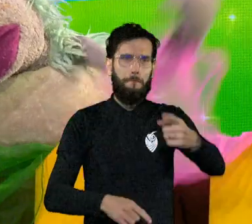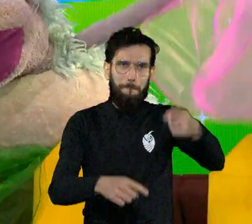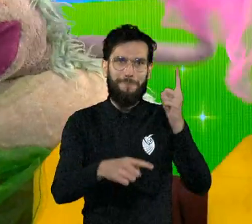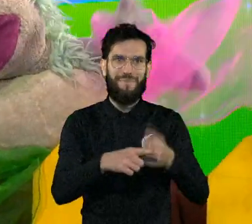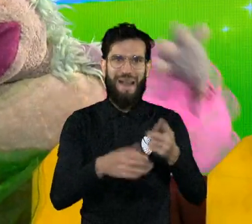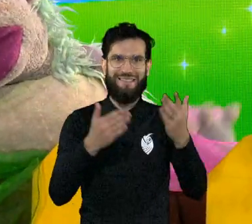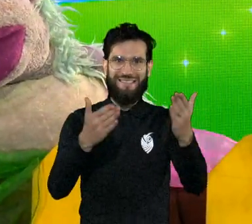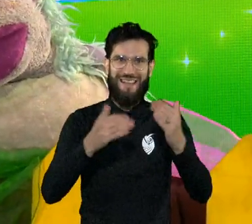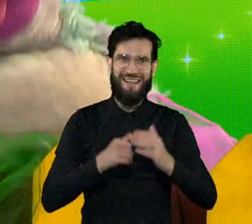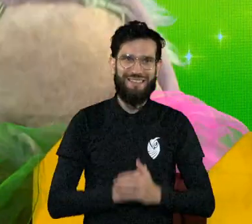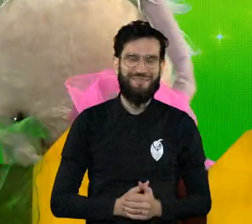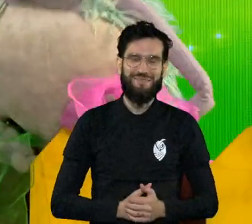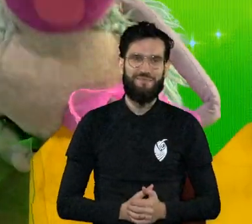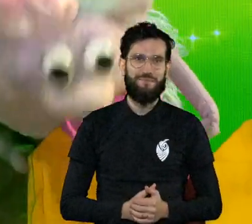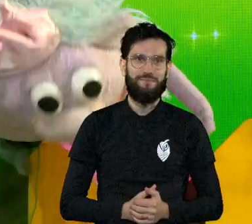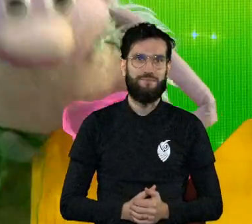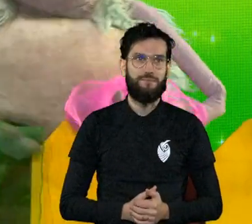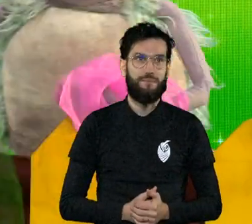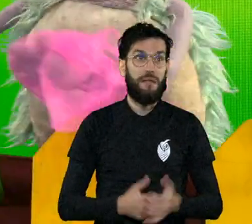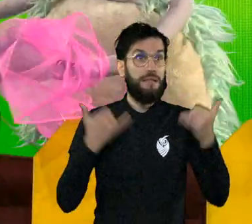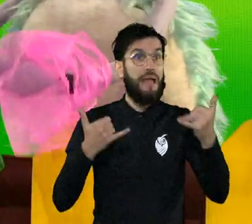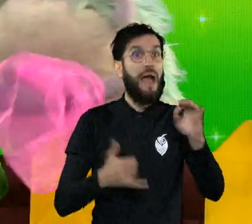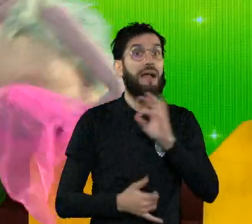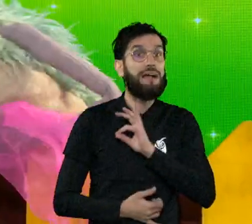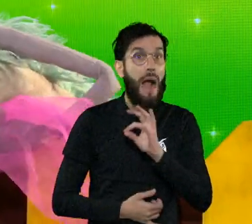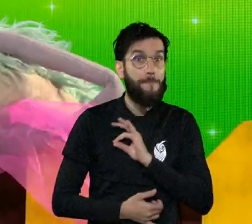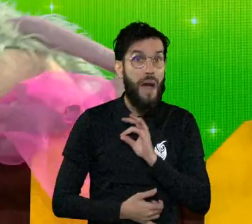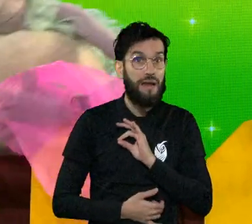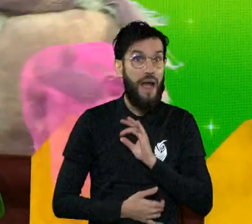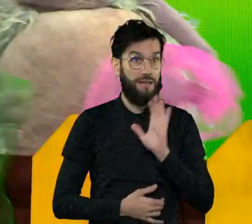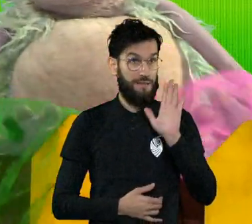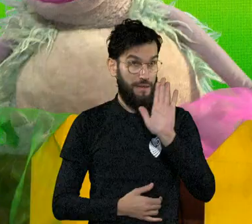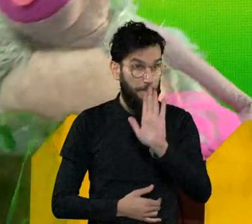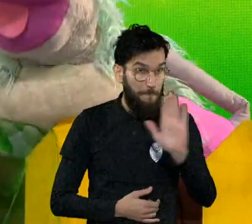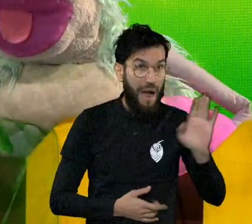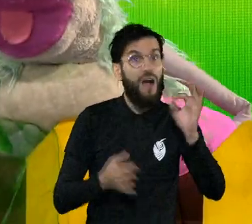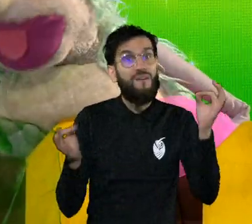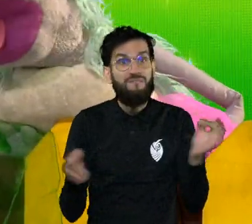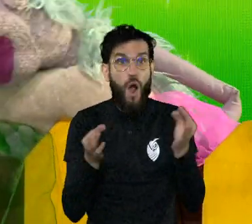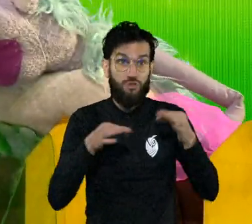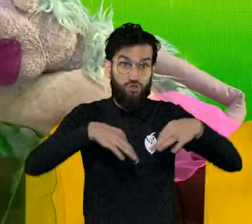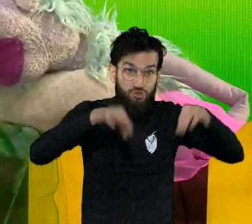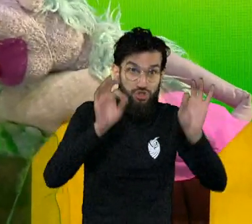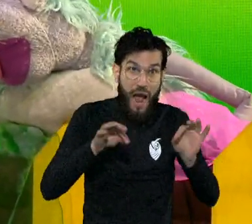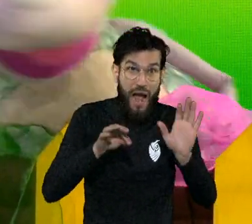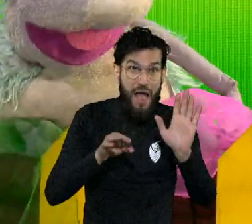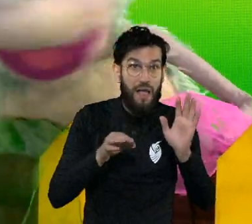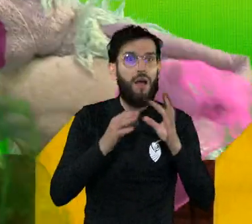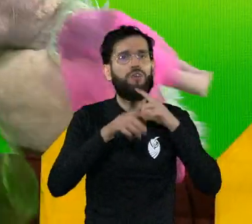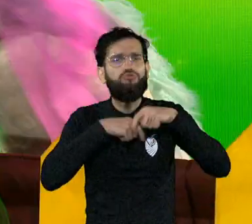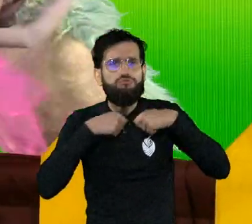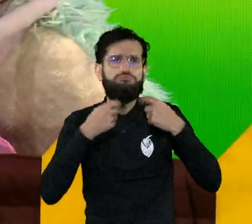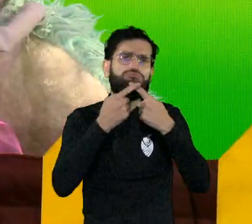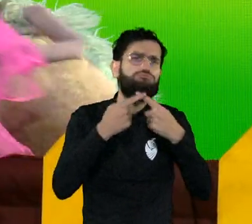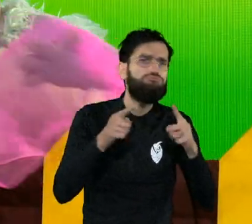Presne tak. Tak, kamoši, teraz, keď už máte aj vy nejaké šatky, ešte ja potrebujem šatky. Jasné,